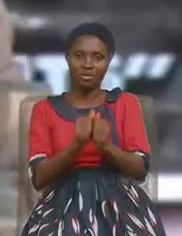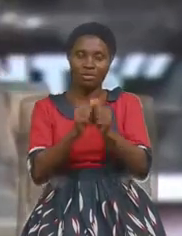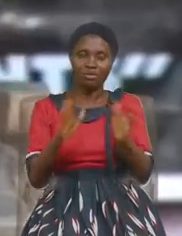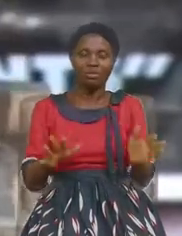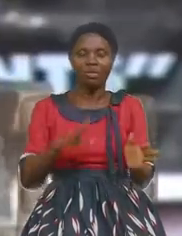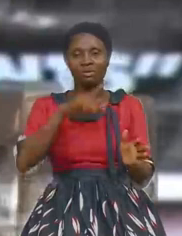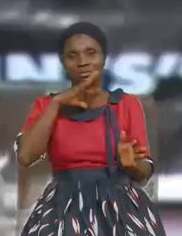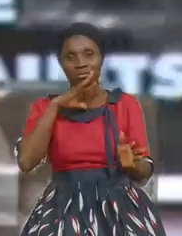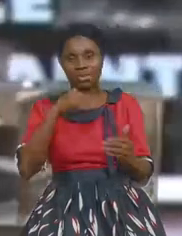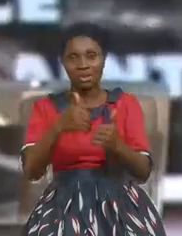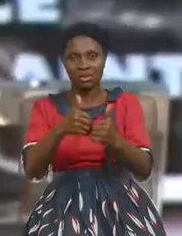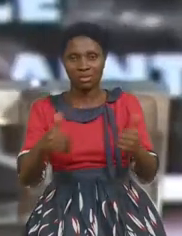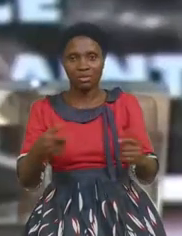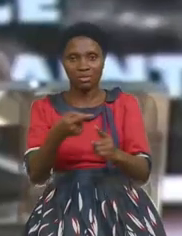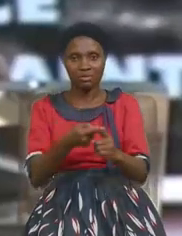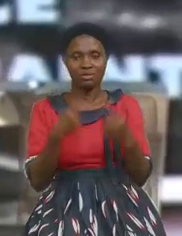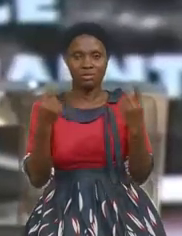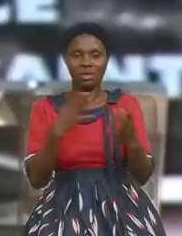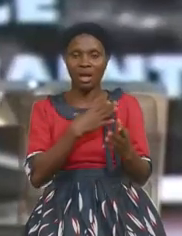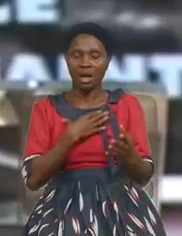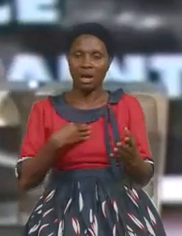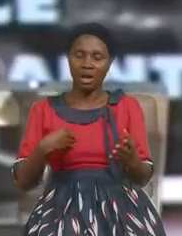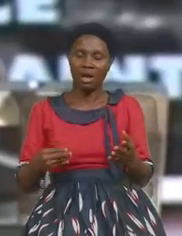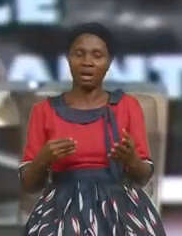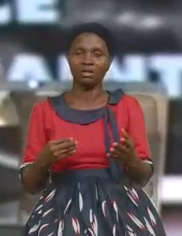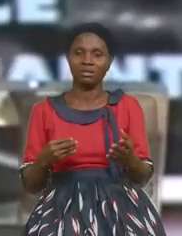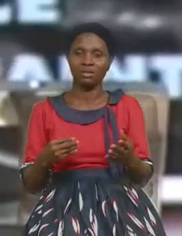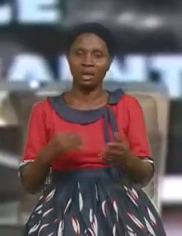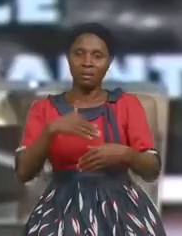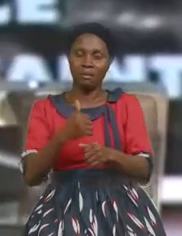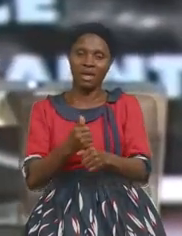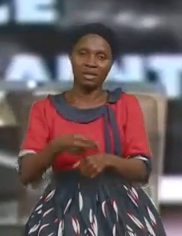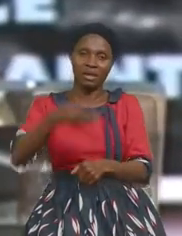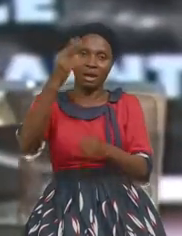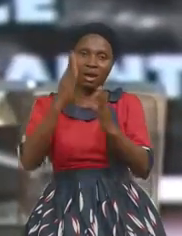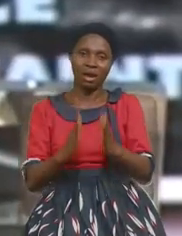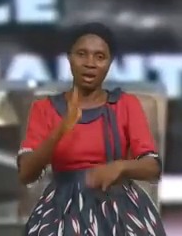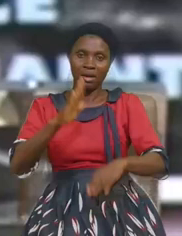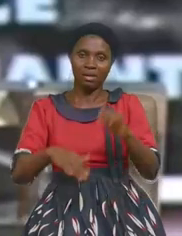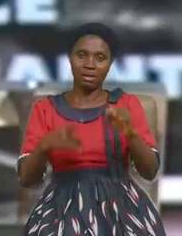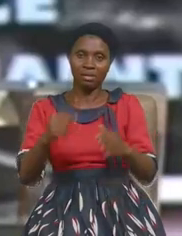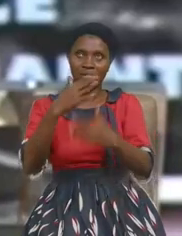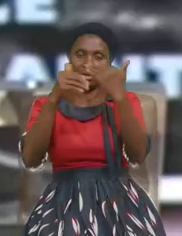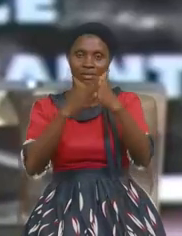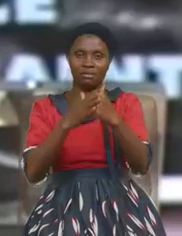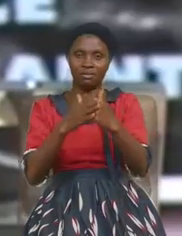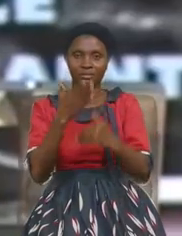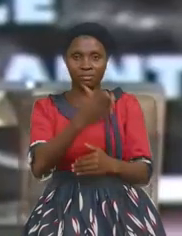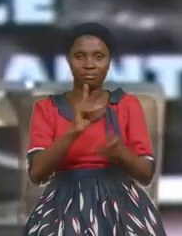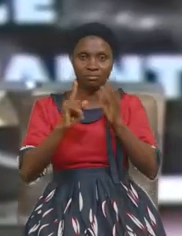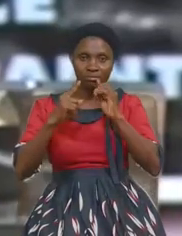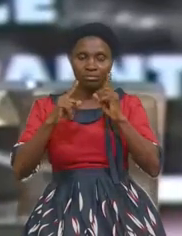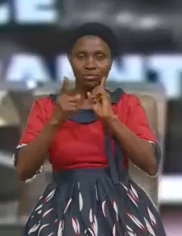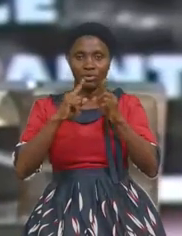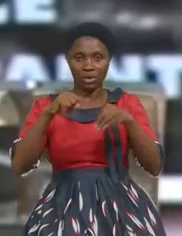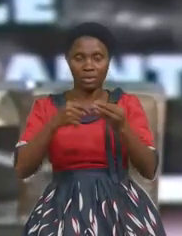que les cieux. Il parle de Christ et il dit, il est capable de